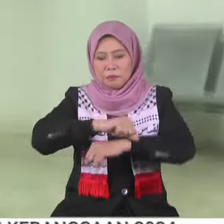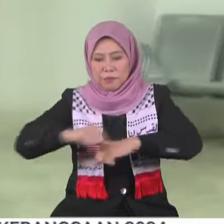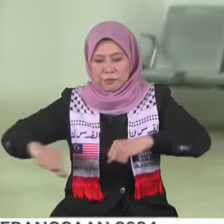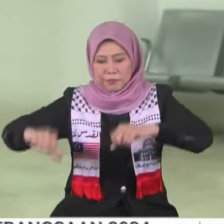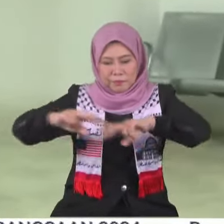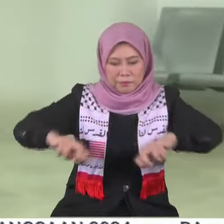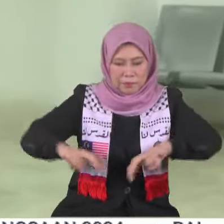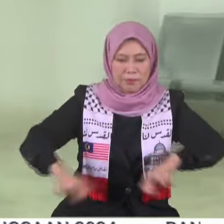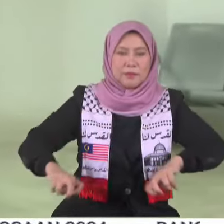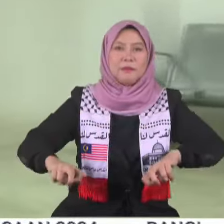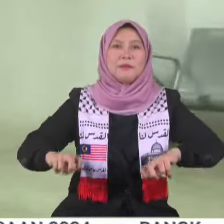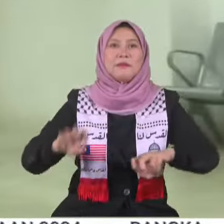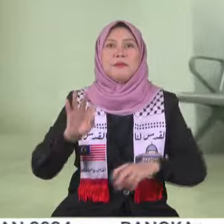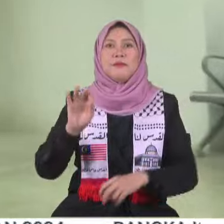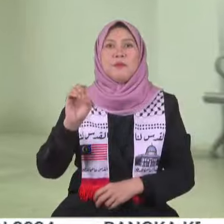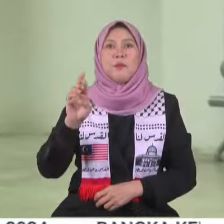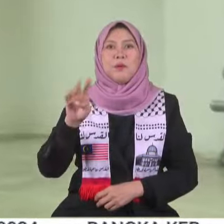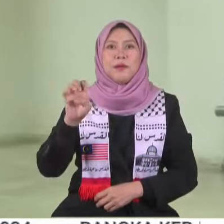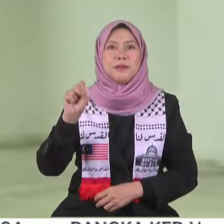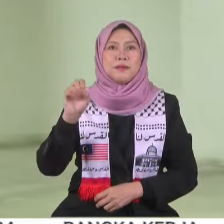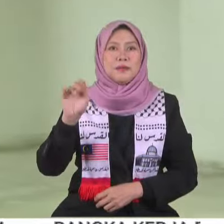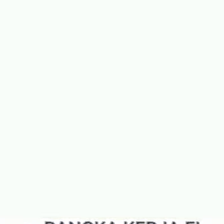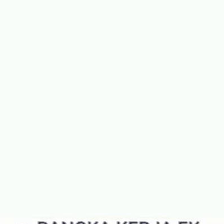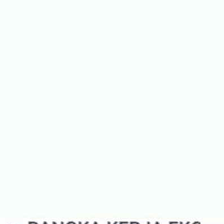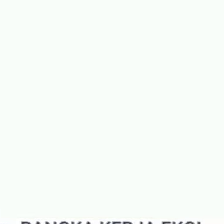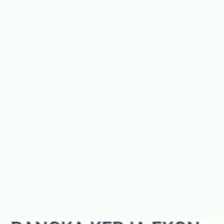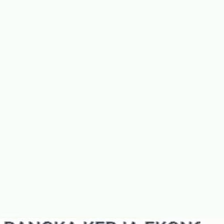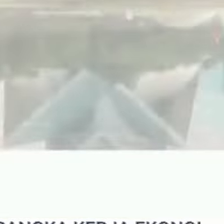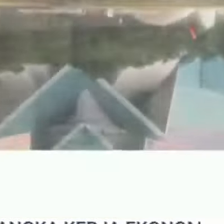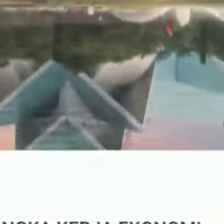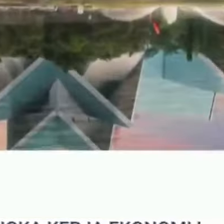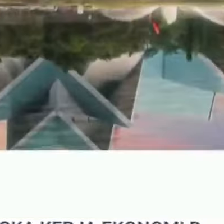siasat daripada forensik.